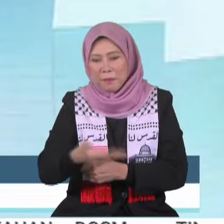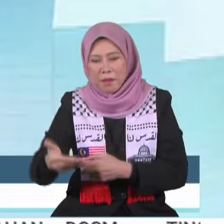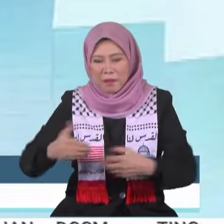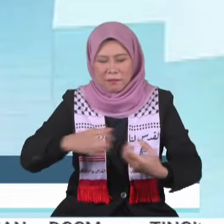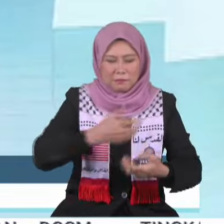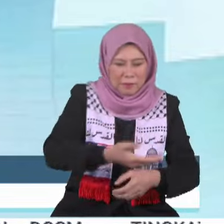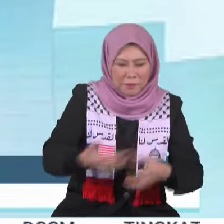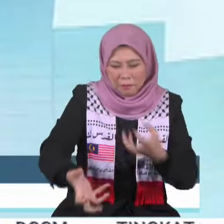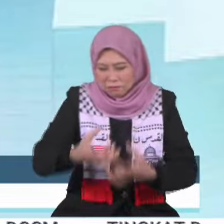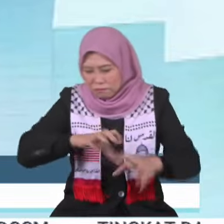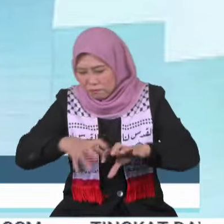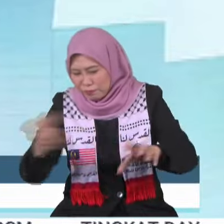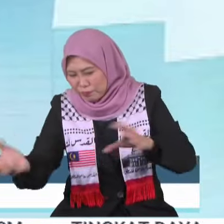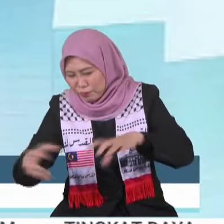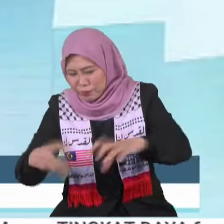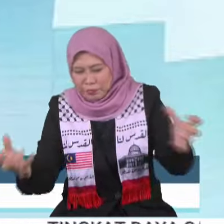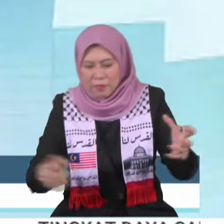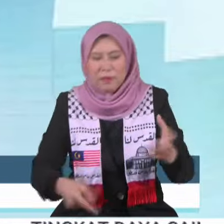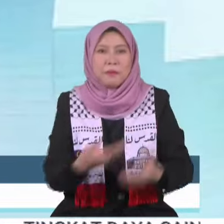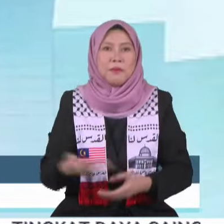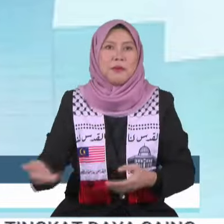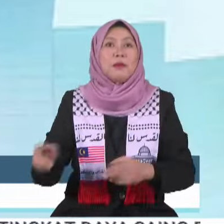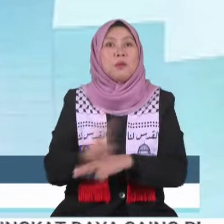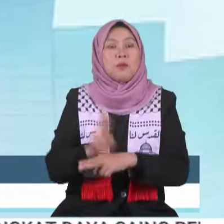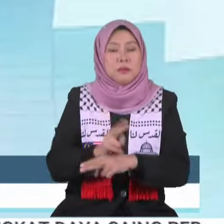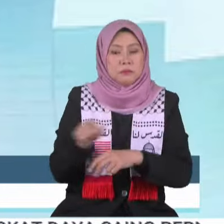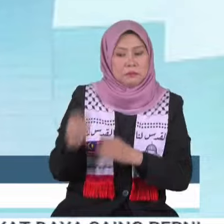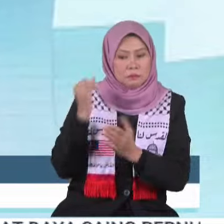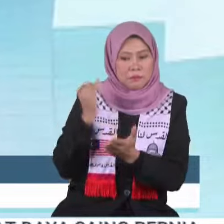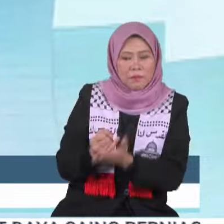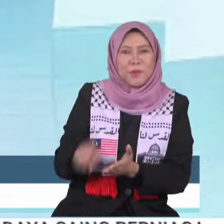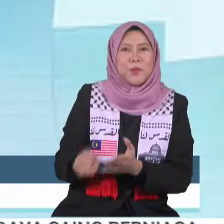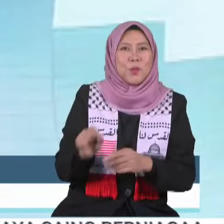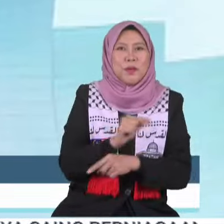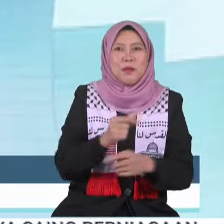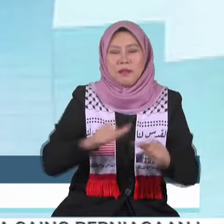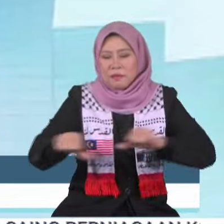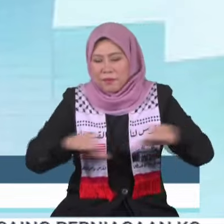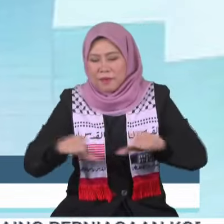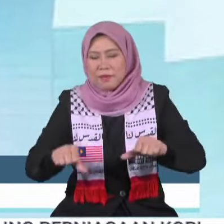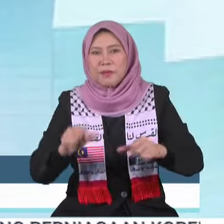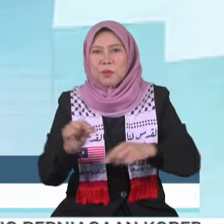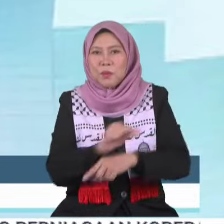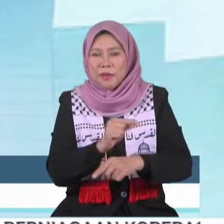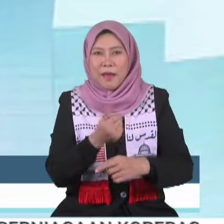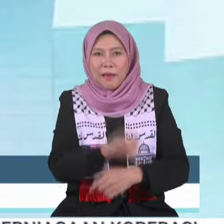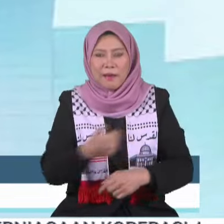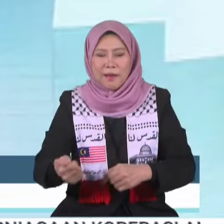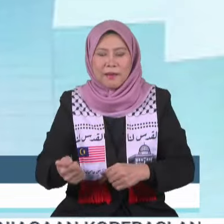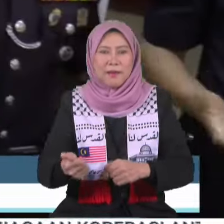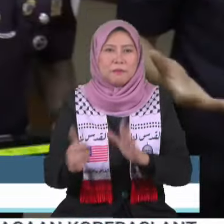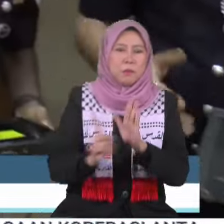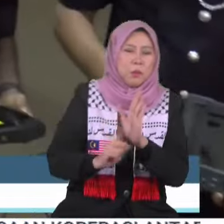kenderaan dirampas, sindiket turut guna peralatan canggih untuk jalankan aktiviti terbabit termasuk alat pengesan.